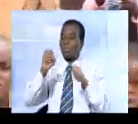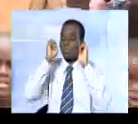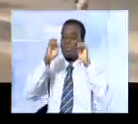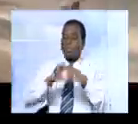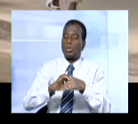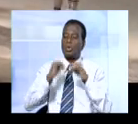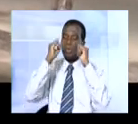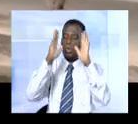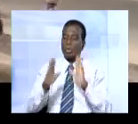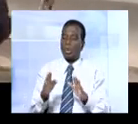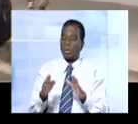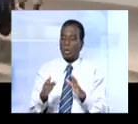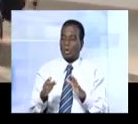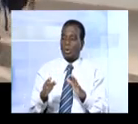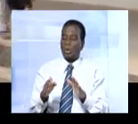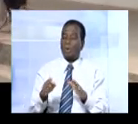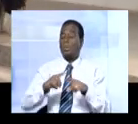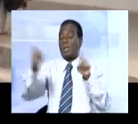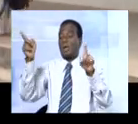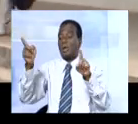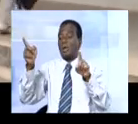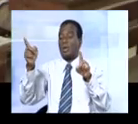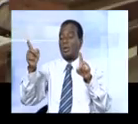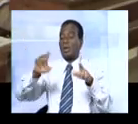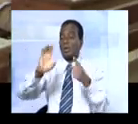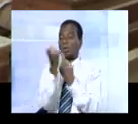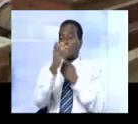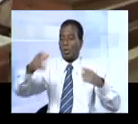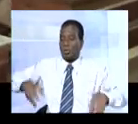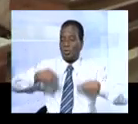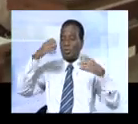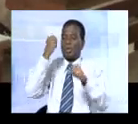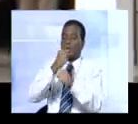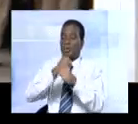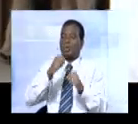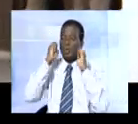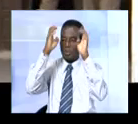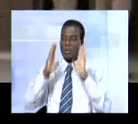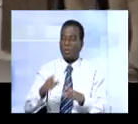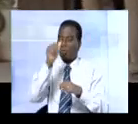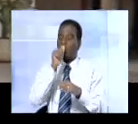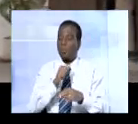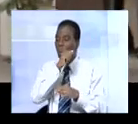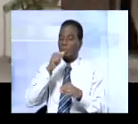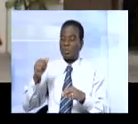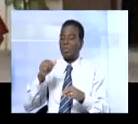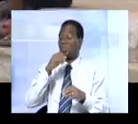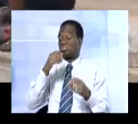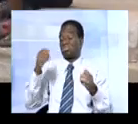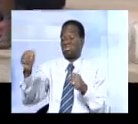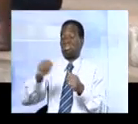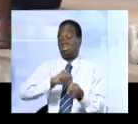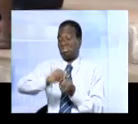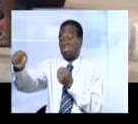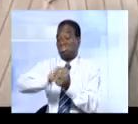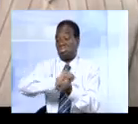Côte d'Ivoire, MEPSI. Malheureusement, les conditions de vie et de travail des enseignants du privé ne font que se dégrader chaque